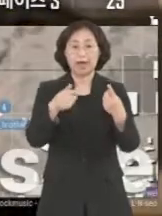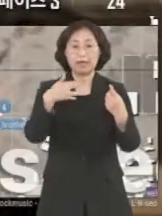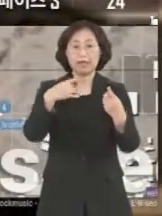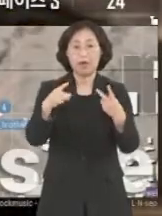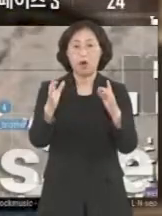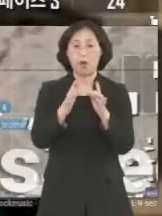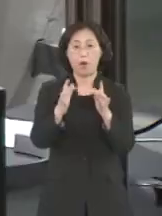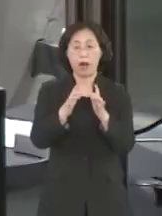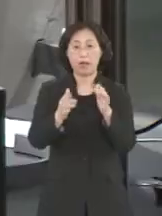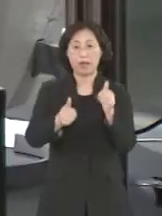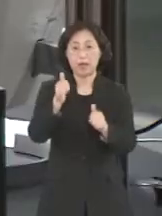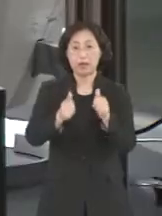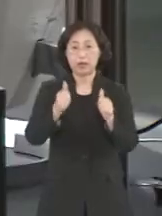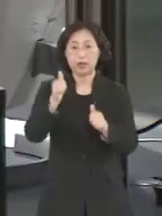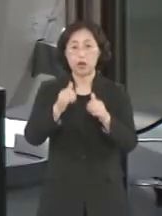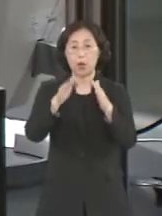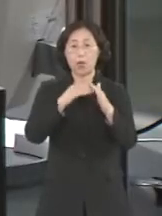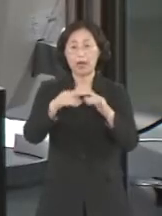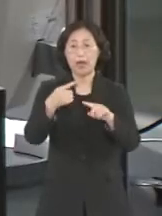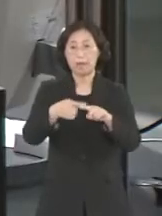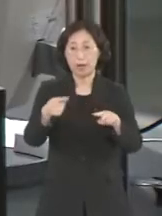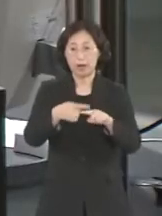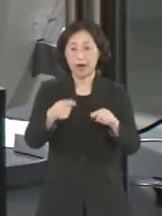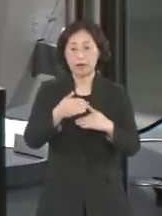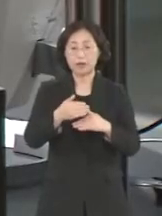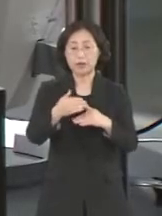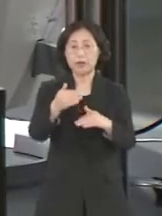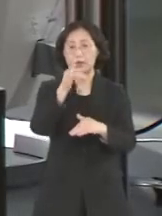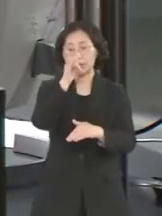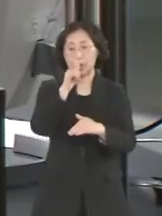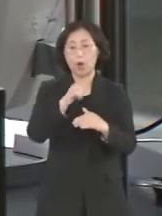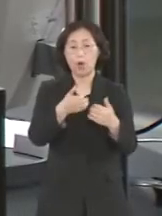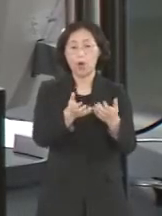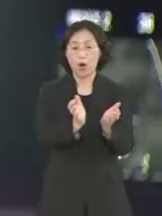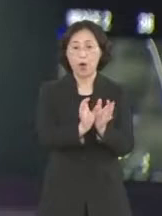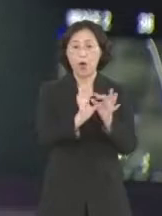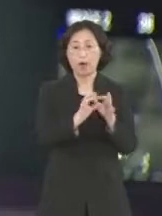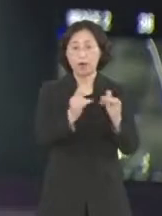온라인 테스트, 공개 선발 평가 등으로 진행되며 팀